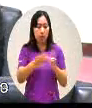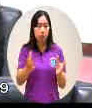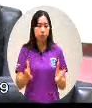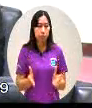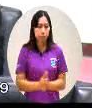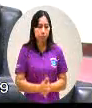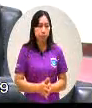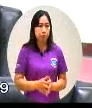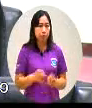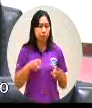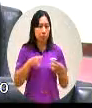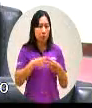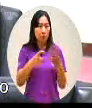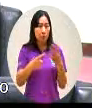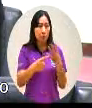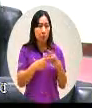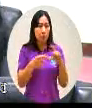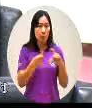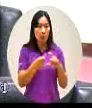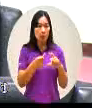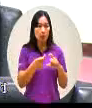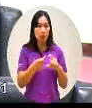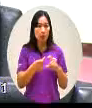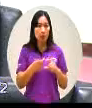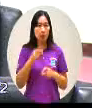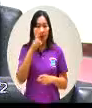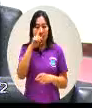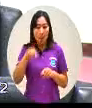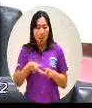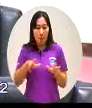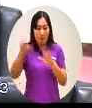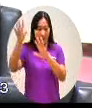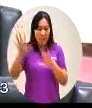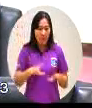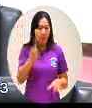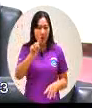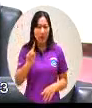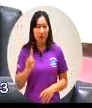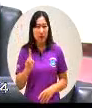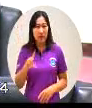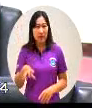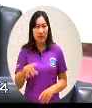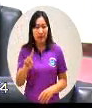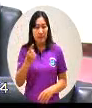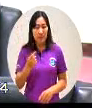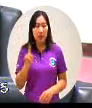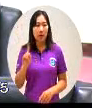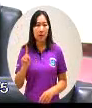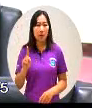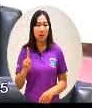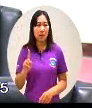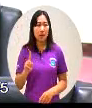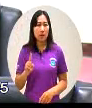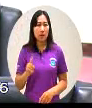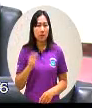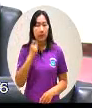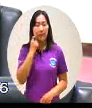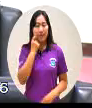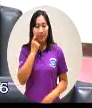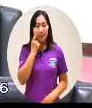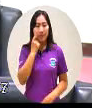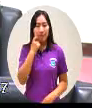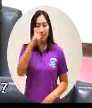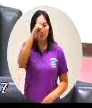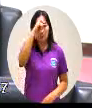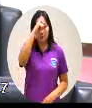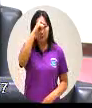风向啦。所以讲，即 FTIR 建构吼，有诶就是要抓到很精准的吼，这样的一个风向的一个飘